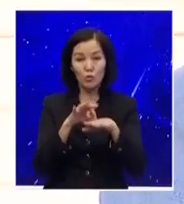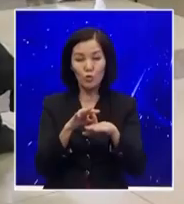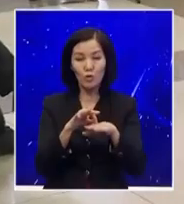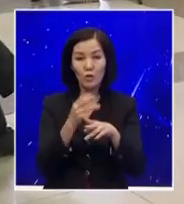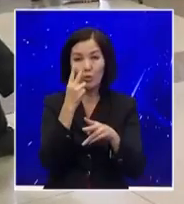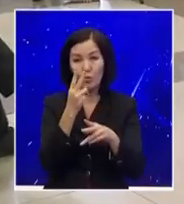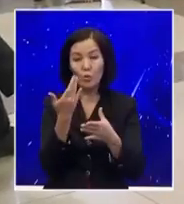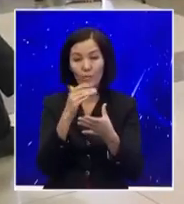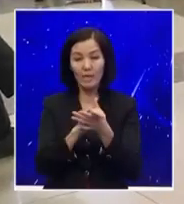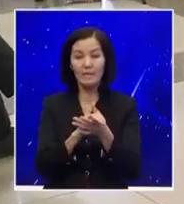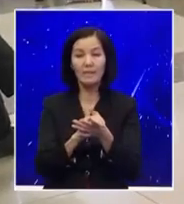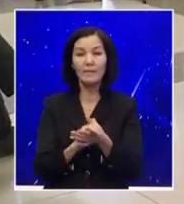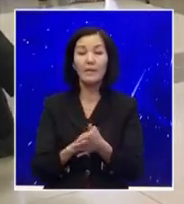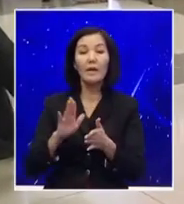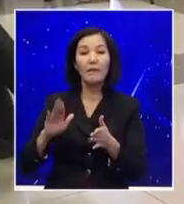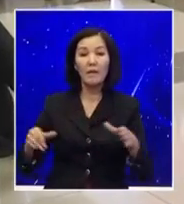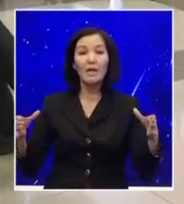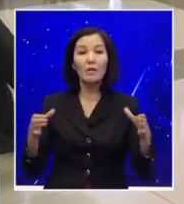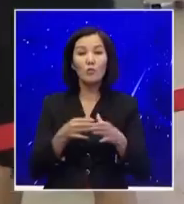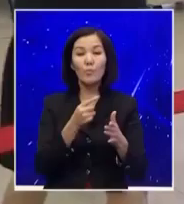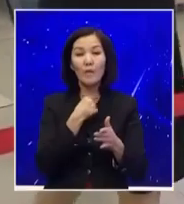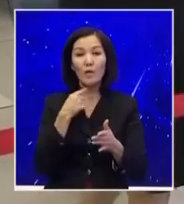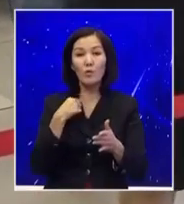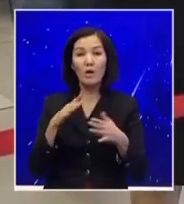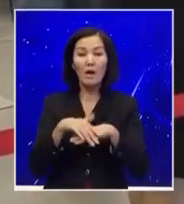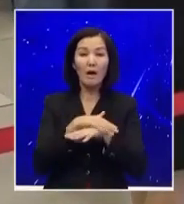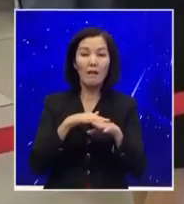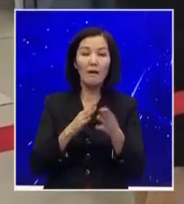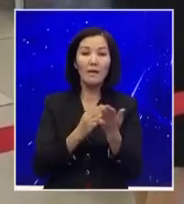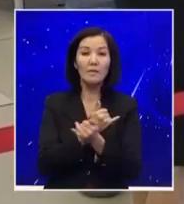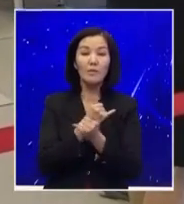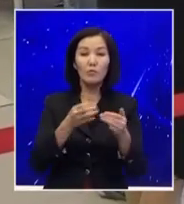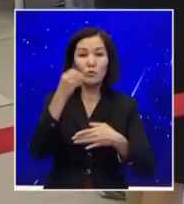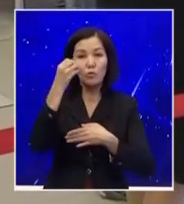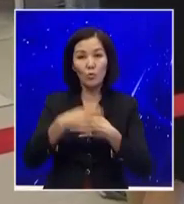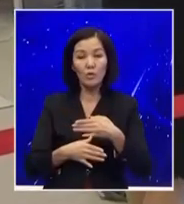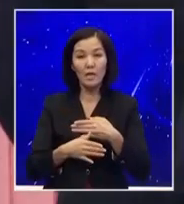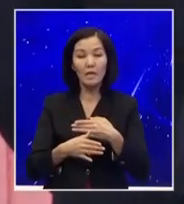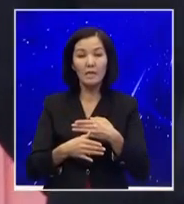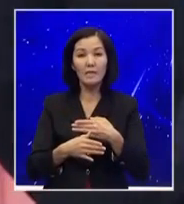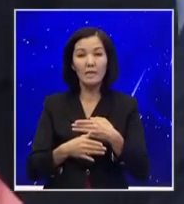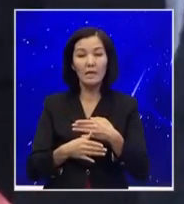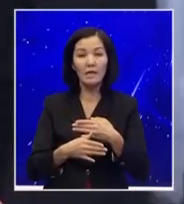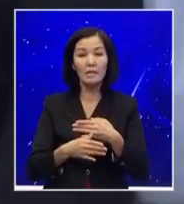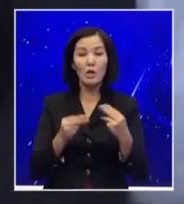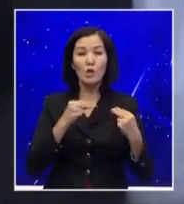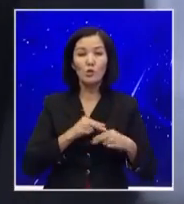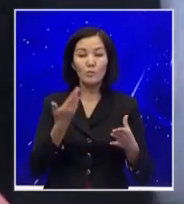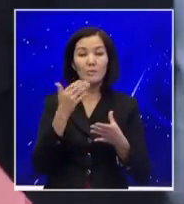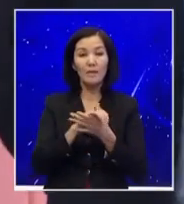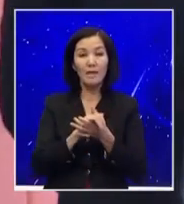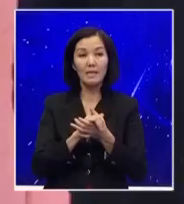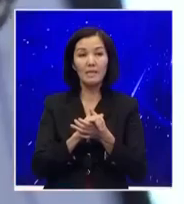көрсетті. Кейін арнайы топ мүшелері Талдықорғандағы халыққа қызмет көрсету орталығының және мамандандырылған орталықтың жұмысымен